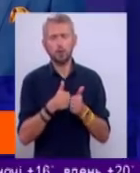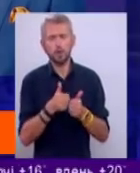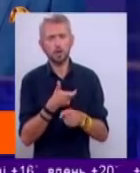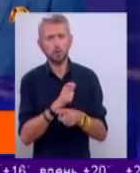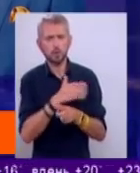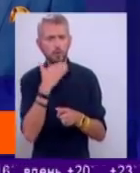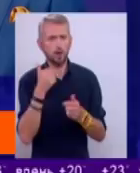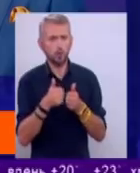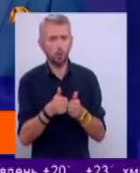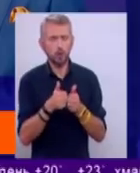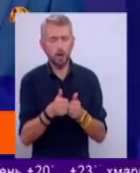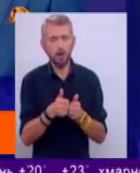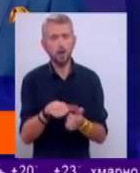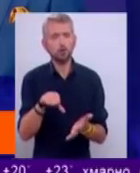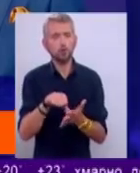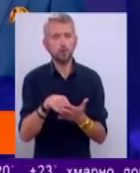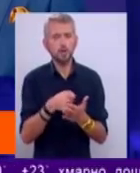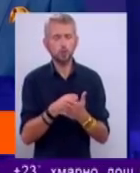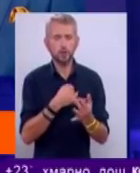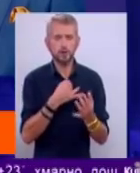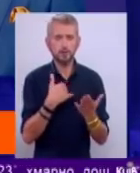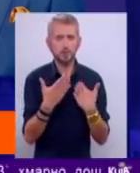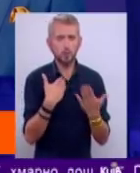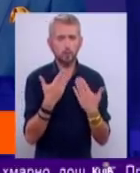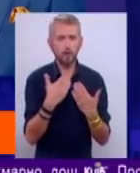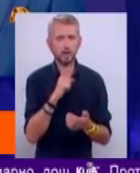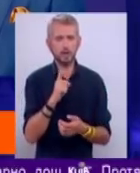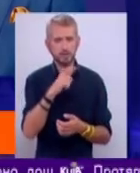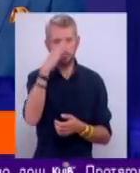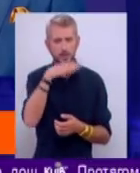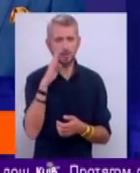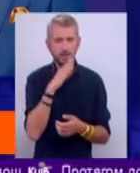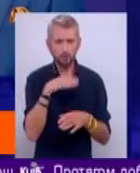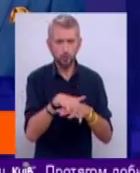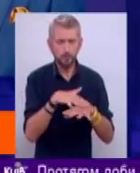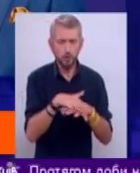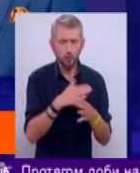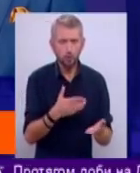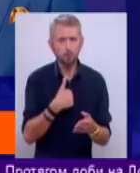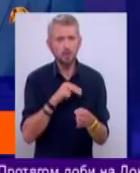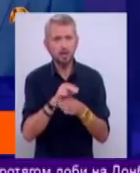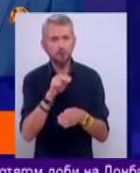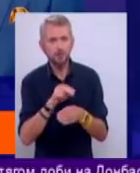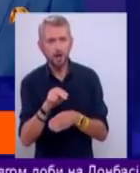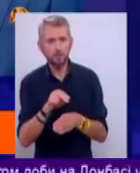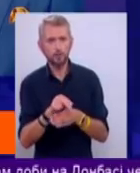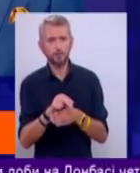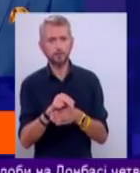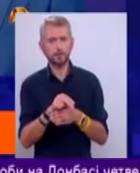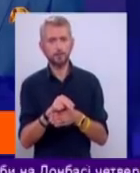багато колег долучається до спілкування з батьківською спільнотою. Ми навчаємо,